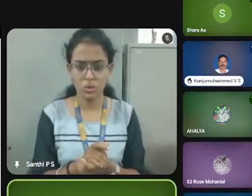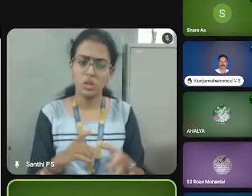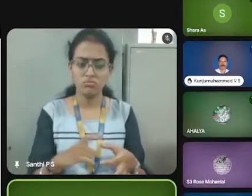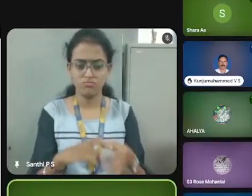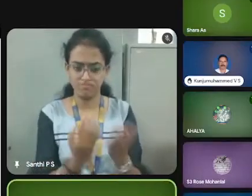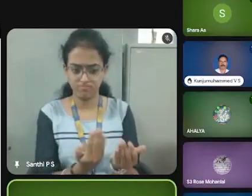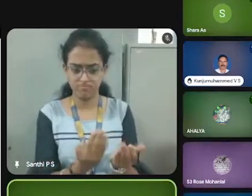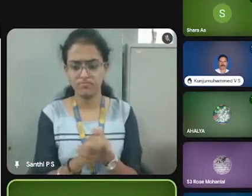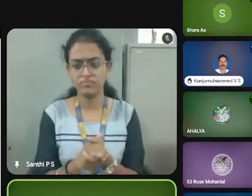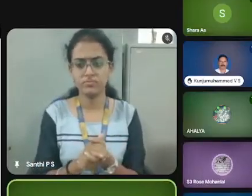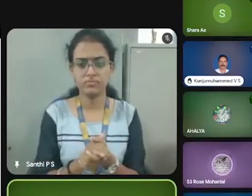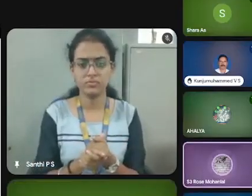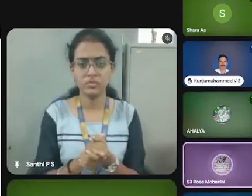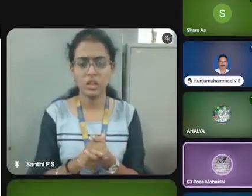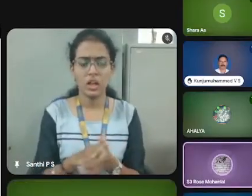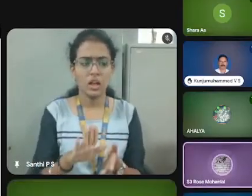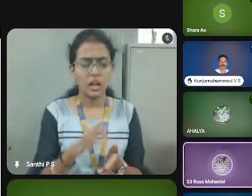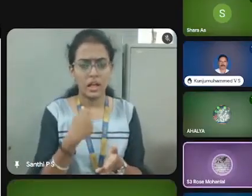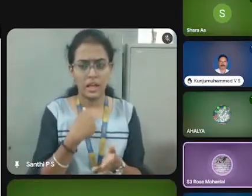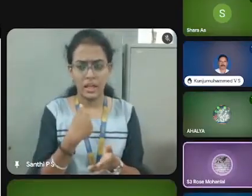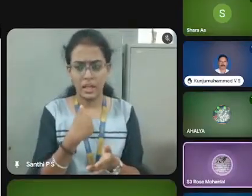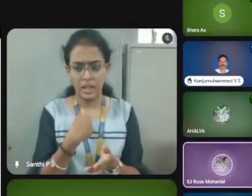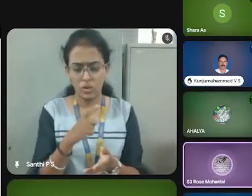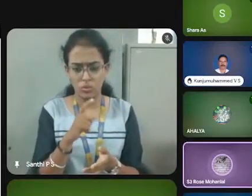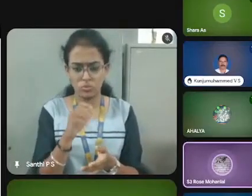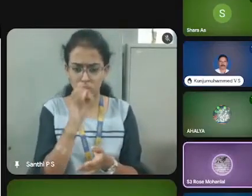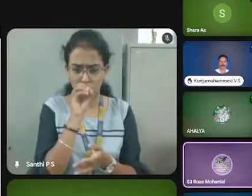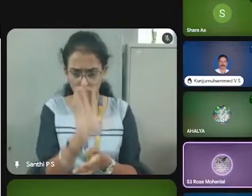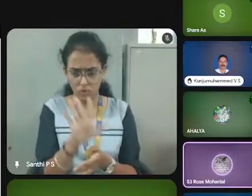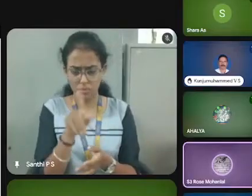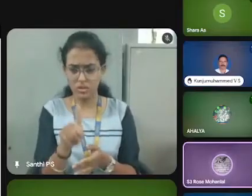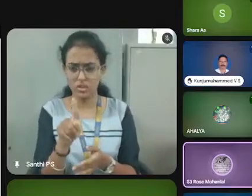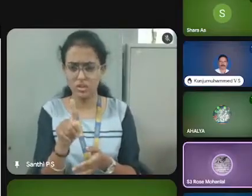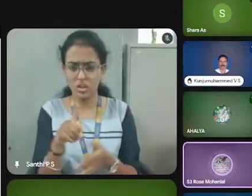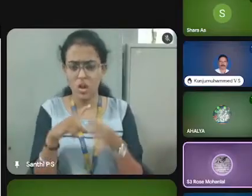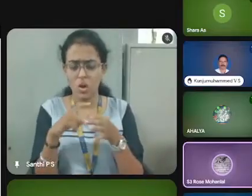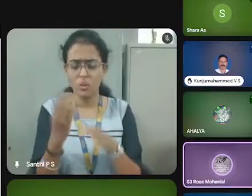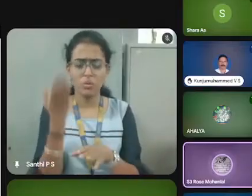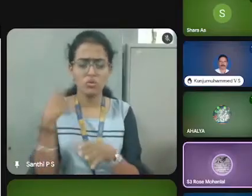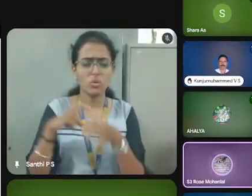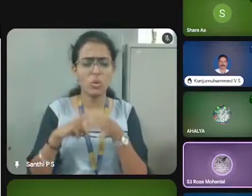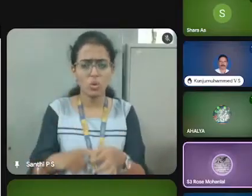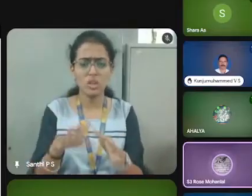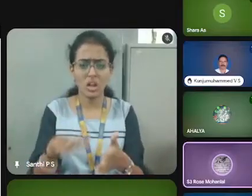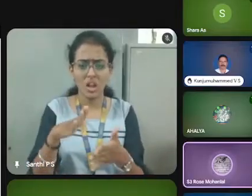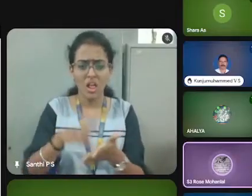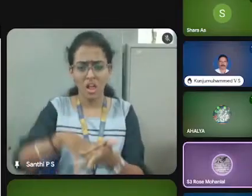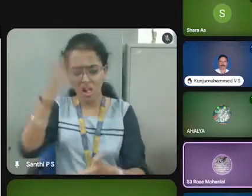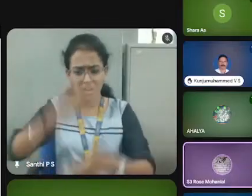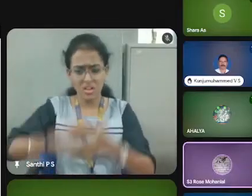ചോദിച്ചോളൂ മാം. ഞാൻ ഒരു കാര്യം പറയാനായിരുന്നു. നേരത്തെ ഒരു ക്വസ്റ്റ്യൻ കേട്ടായിരുന്നേ, ലേണിംഗ് ഡിസബിലിറ്റി